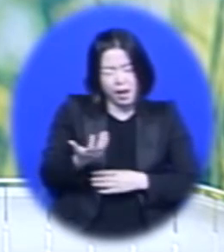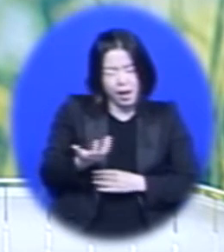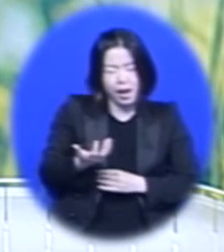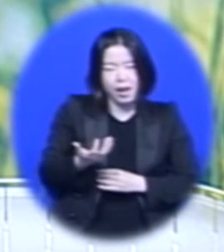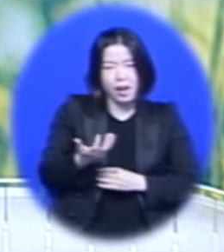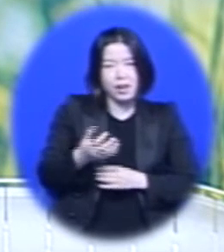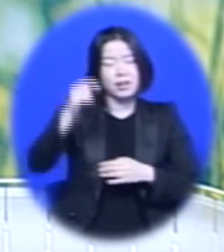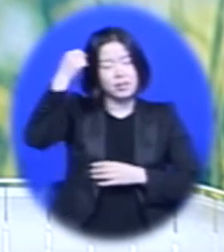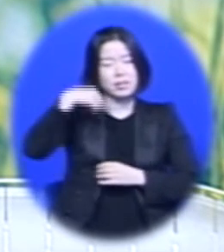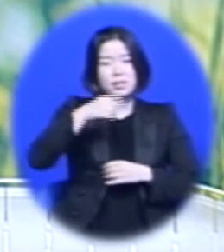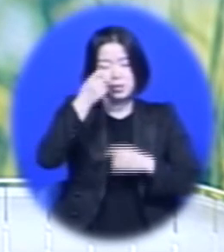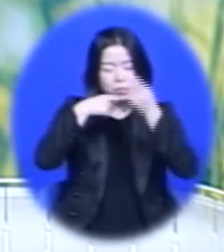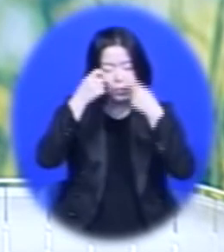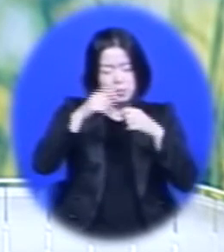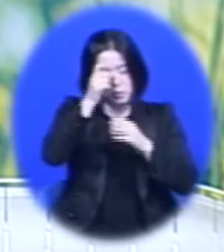눈물을 흘려야 했습니다.